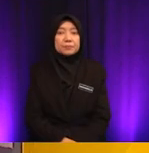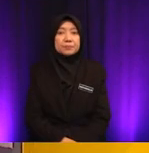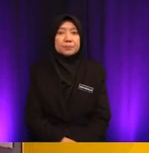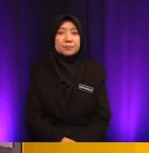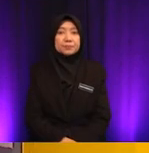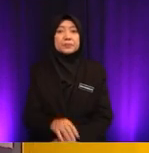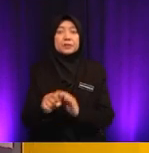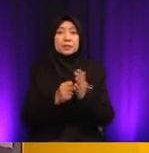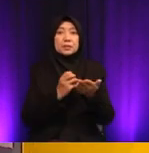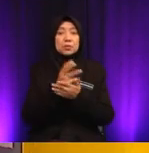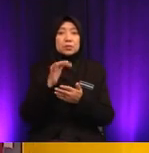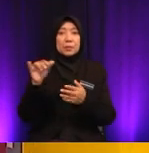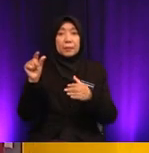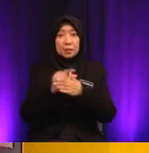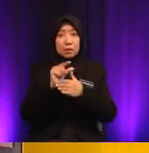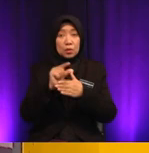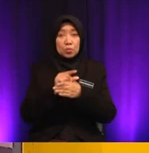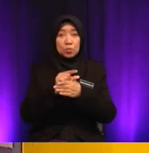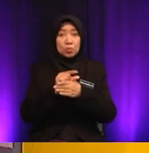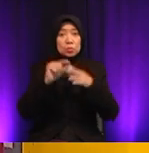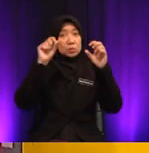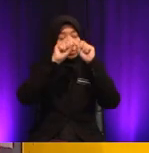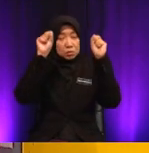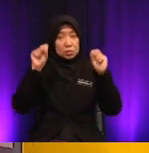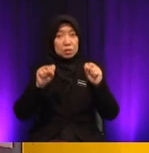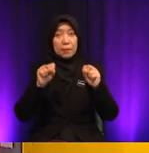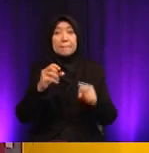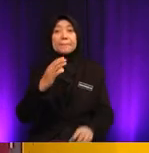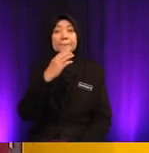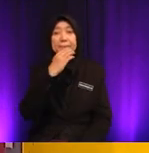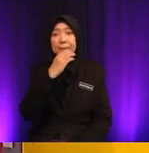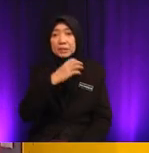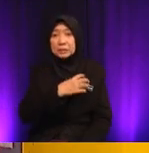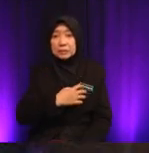mengganggu sistem pencernaan manusia sistem pencernaan